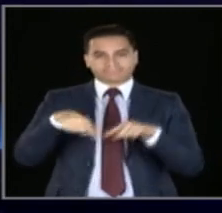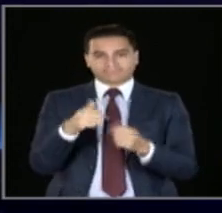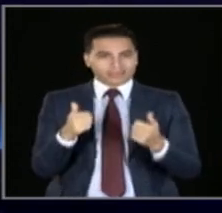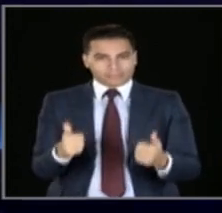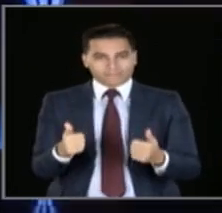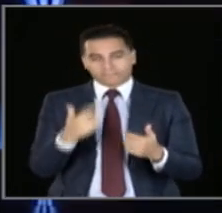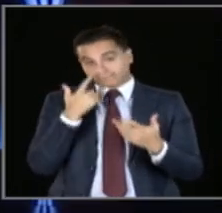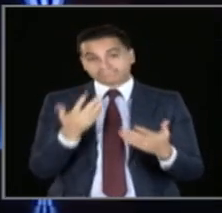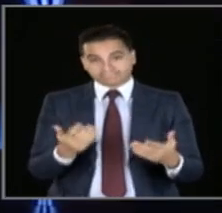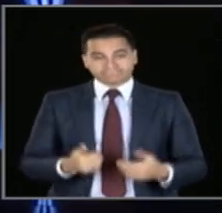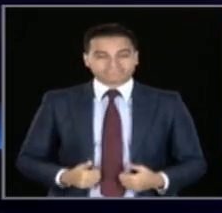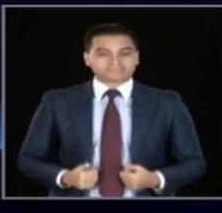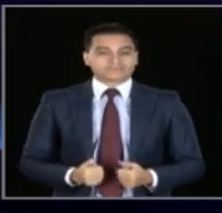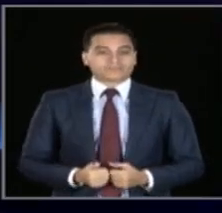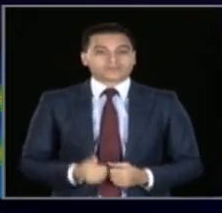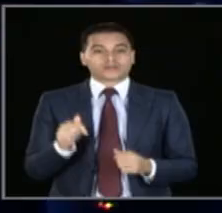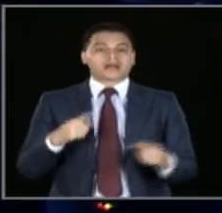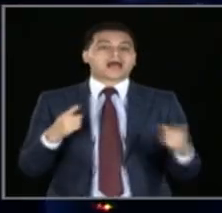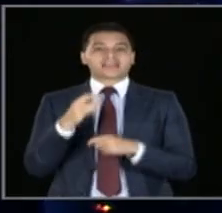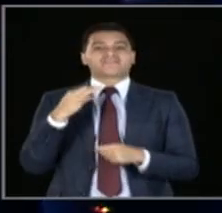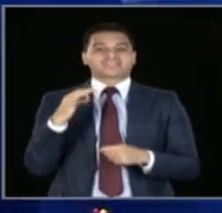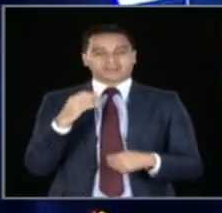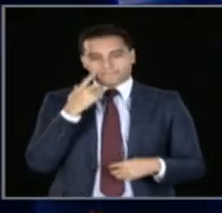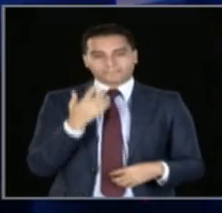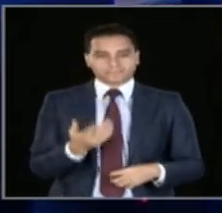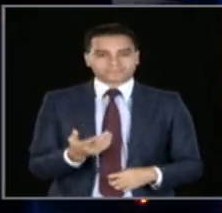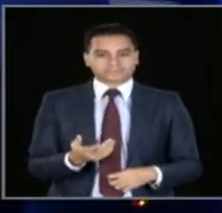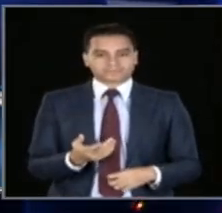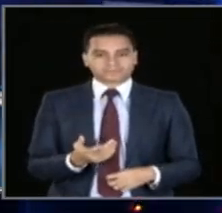انتم التمانيه الهدف الذهبي